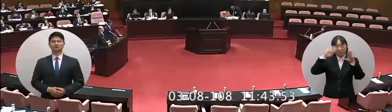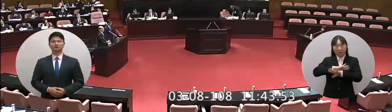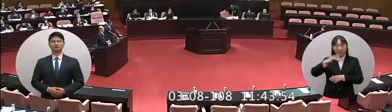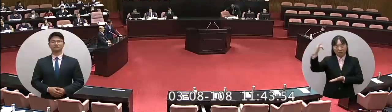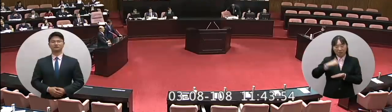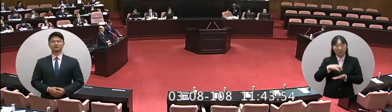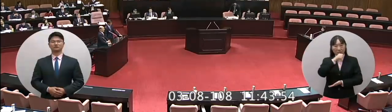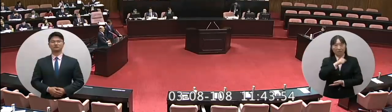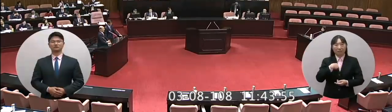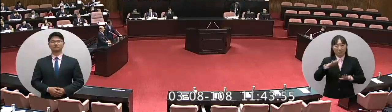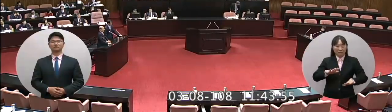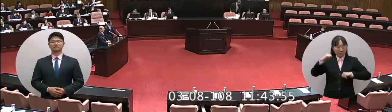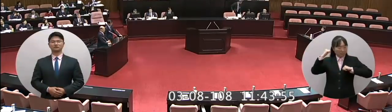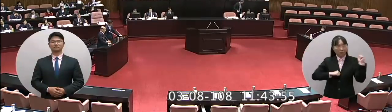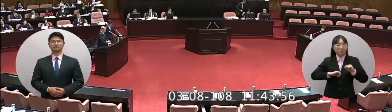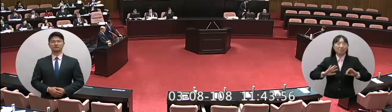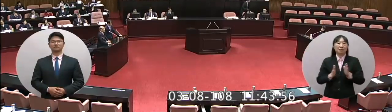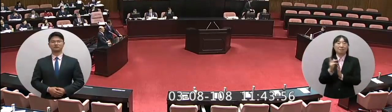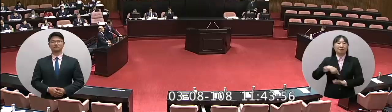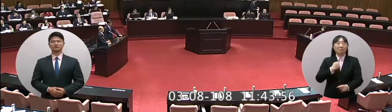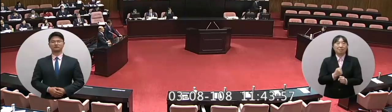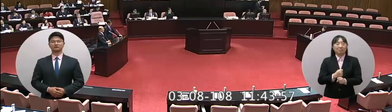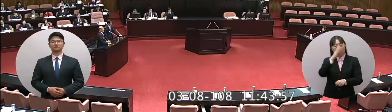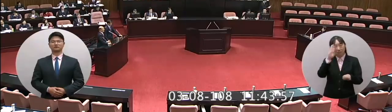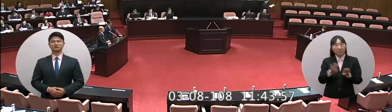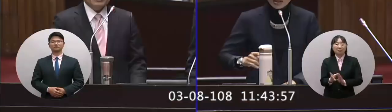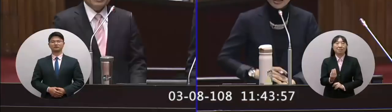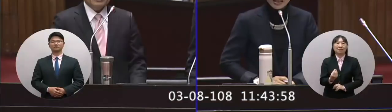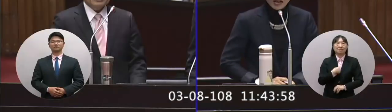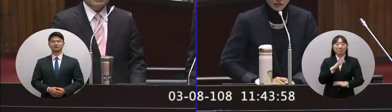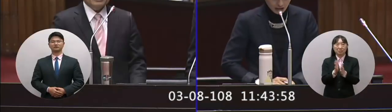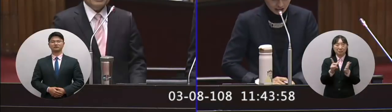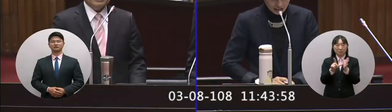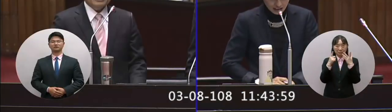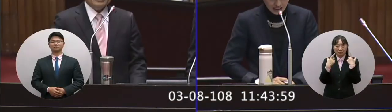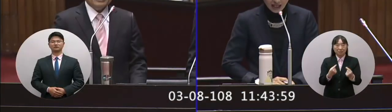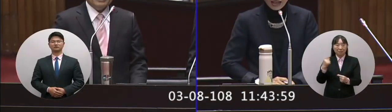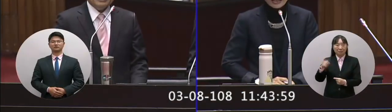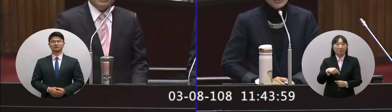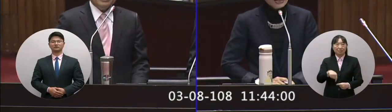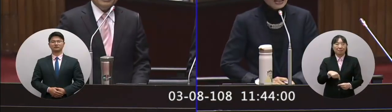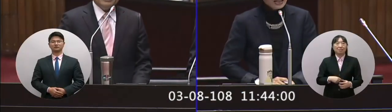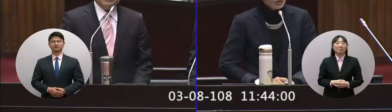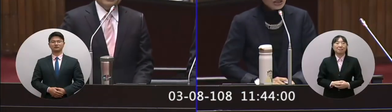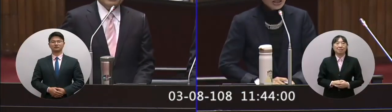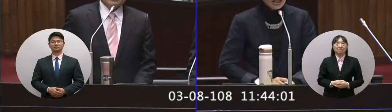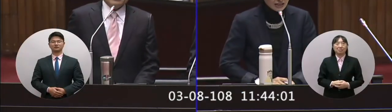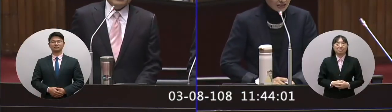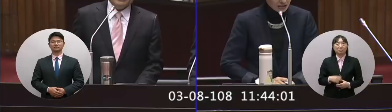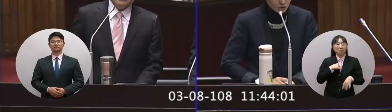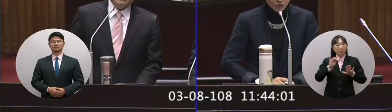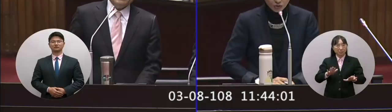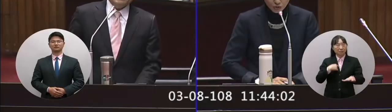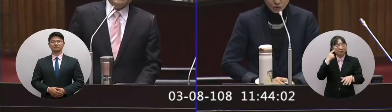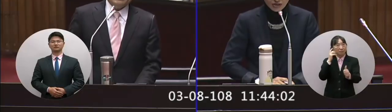湾，但是我们今天一早就上工哈，没有请假。很准时的在立法院，那这个我今天要